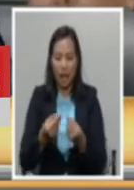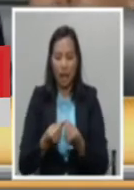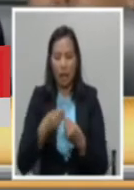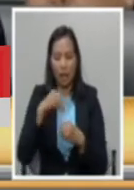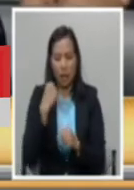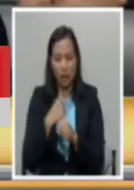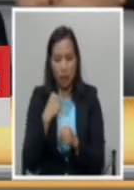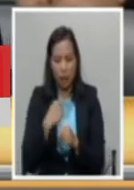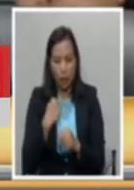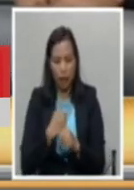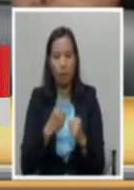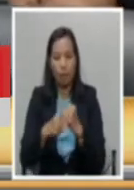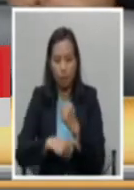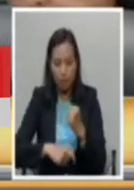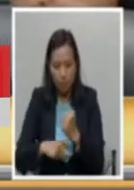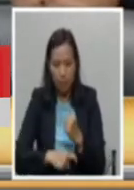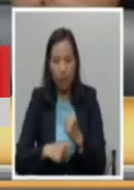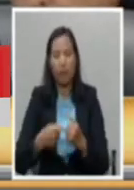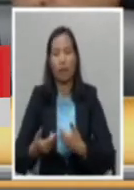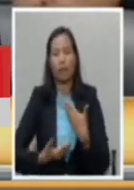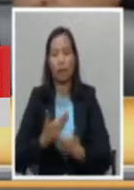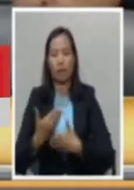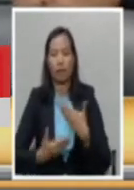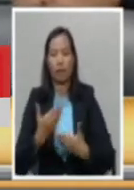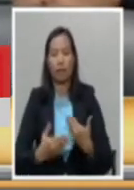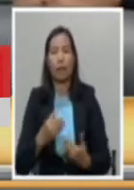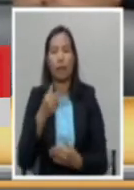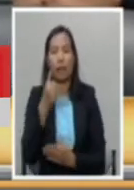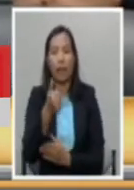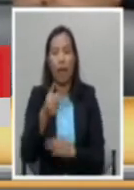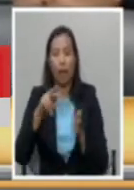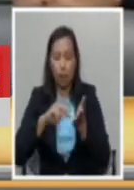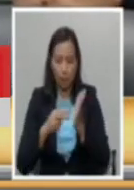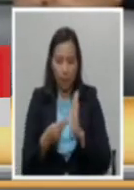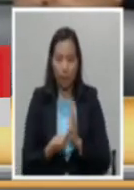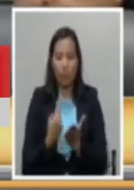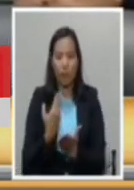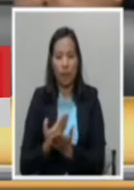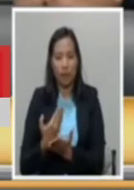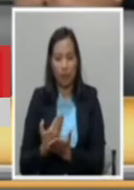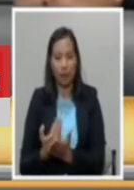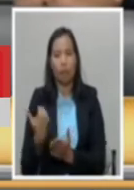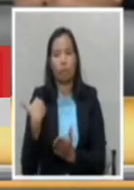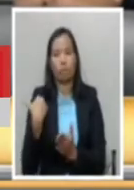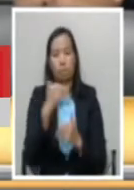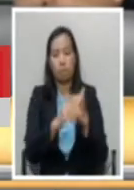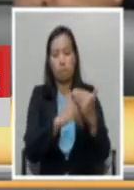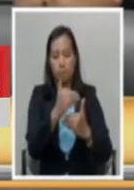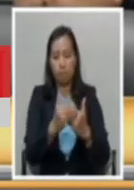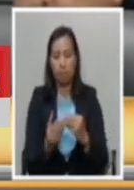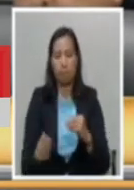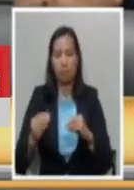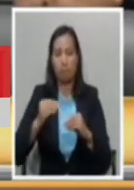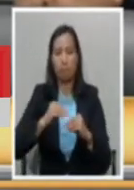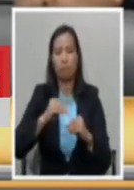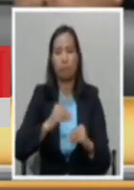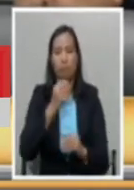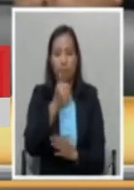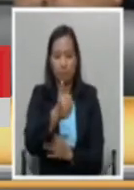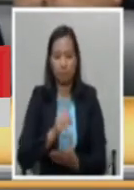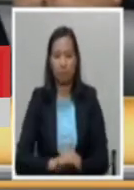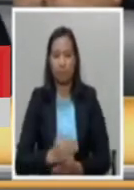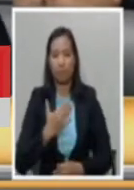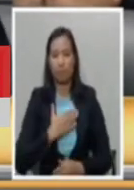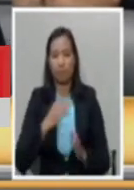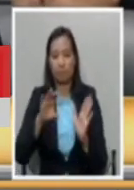ผลิตได้ให้เขาค้าขายได้นั่นหมายความว่าเงินในกระเป๋าชาวบ้านจะเกิดขึ้นครับท่านประธานครับผมอยากจะเห็นภาพเหล่านี้เกิ